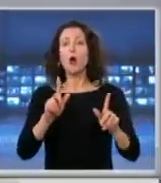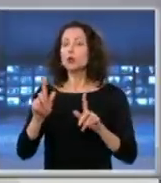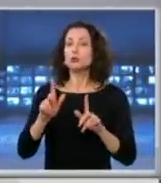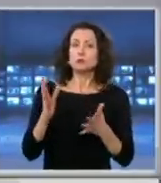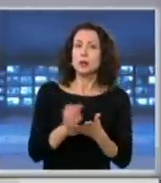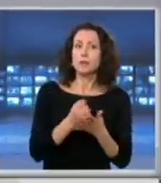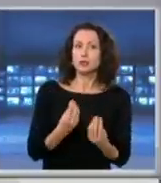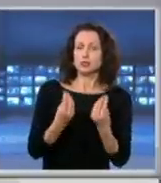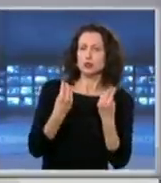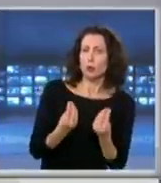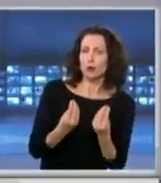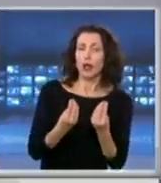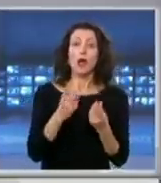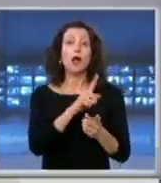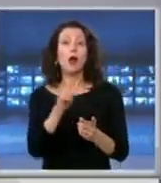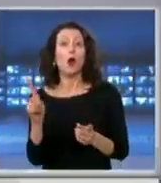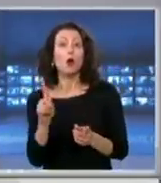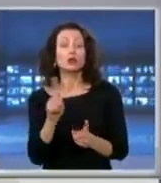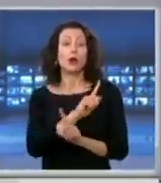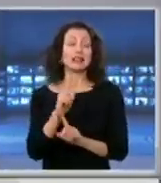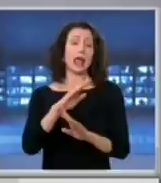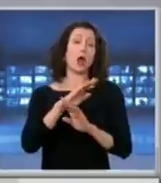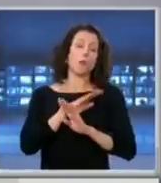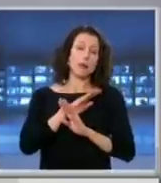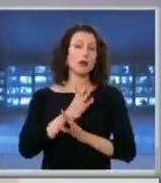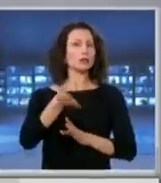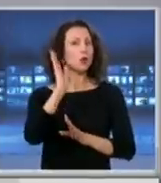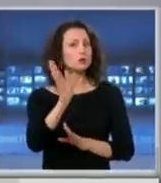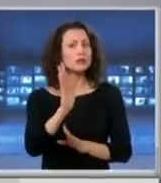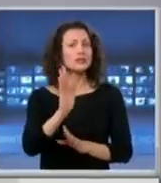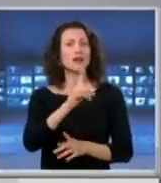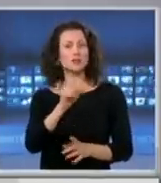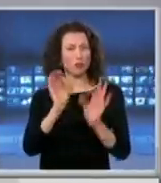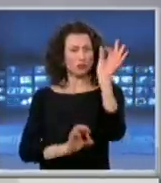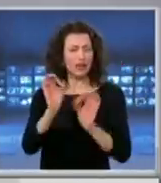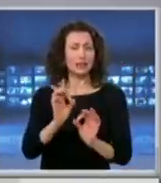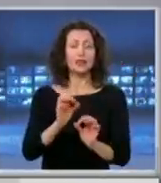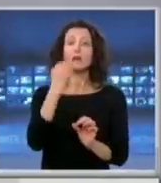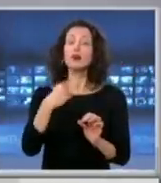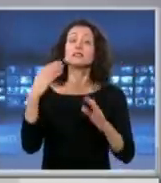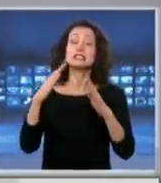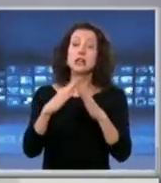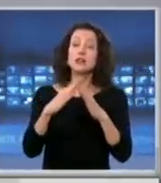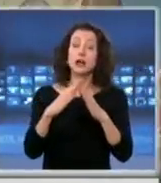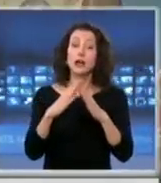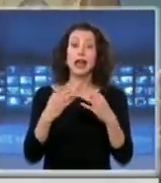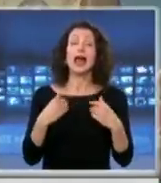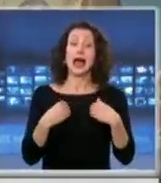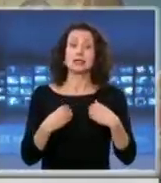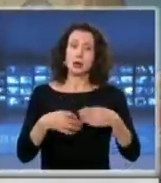който не умира да отиде в църква, да го направи и съм убеден, че Господ ще